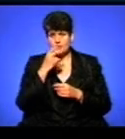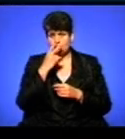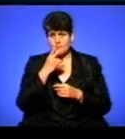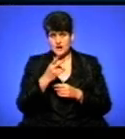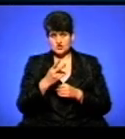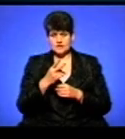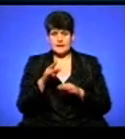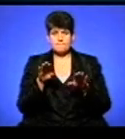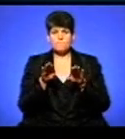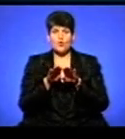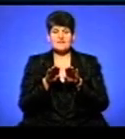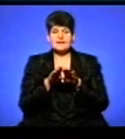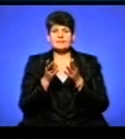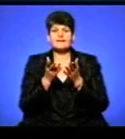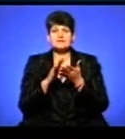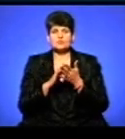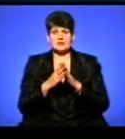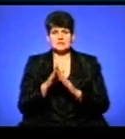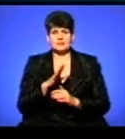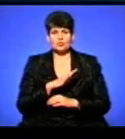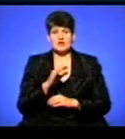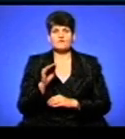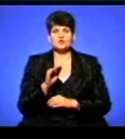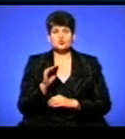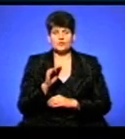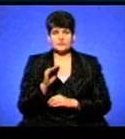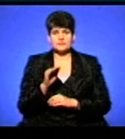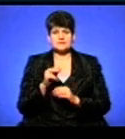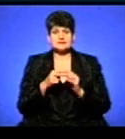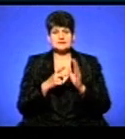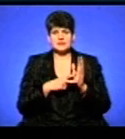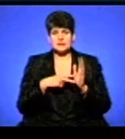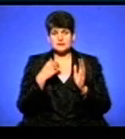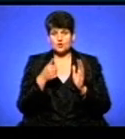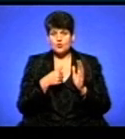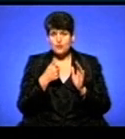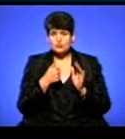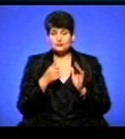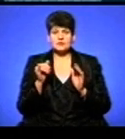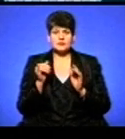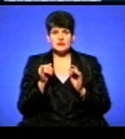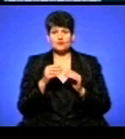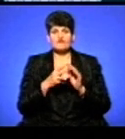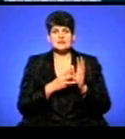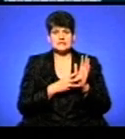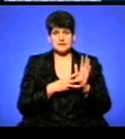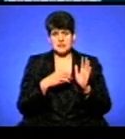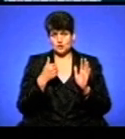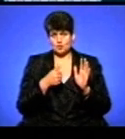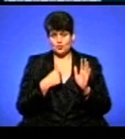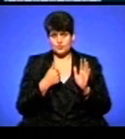і порівняти, яка ситуація була у жовтні в 17-му році і також у 18-му